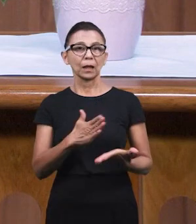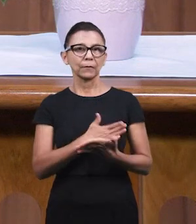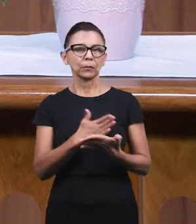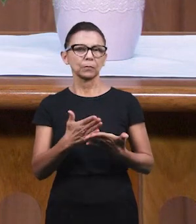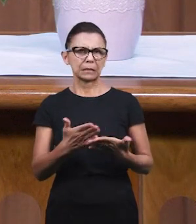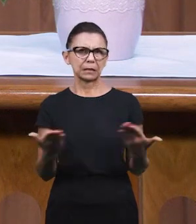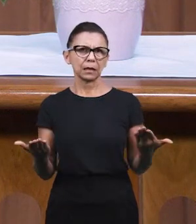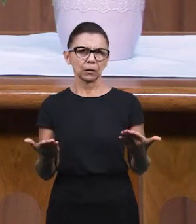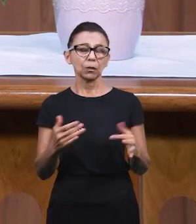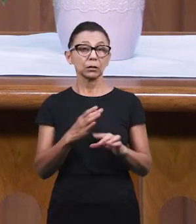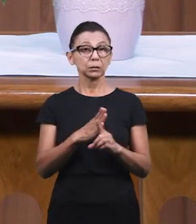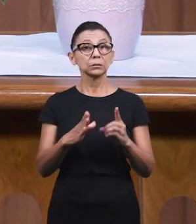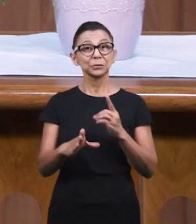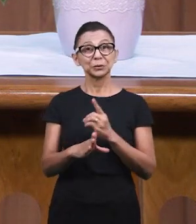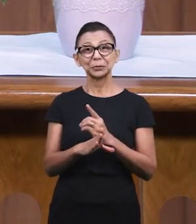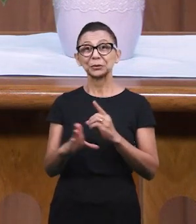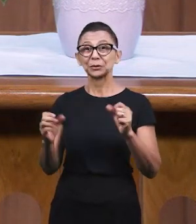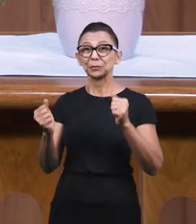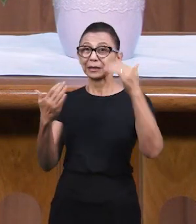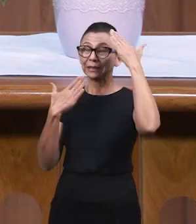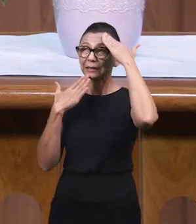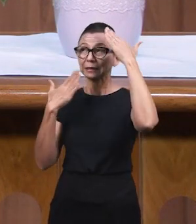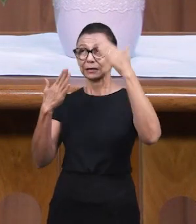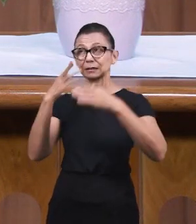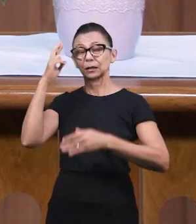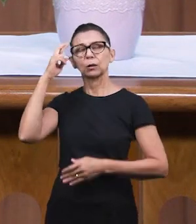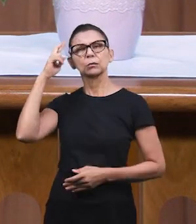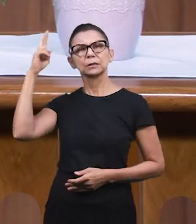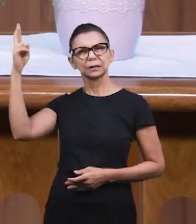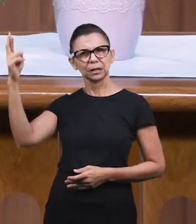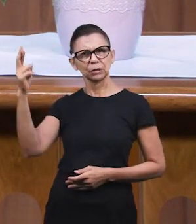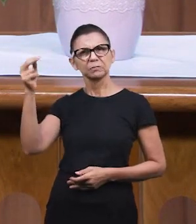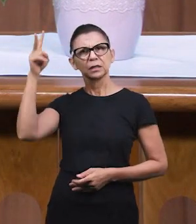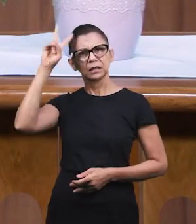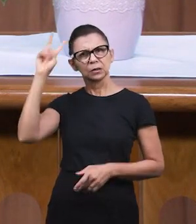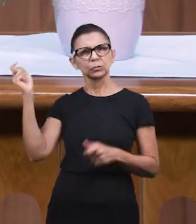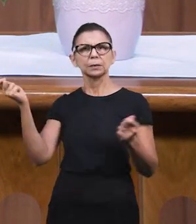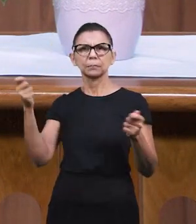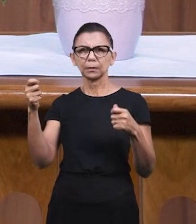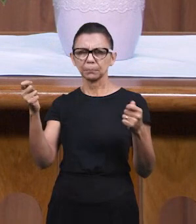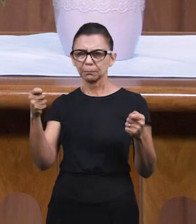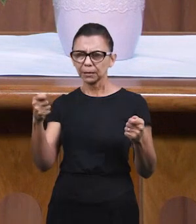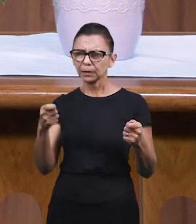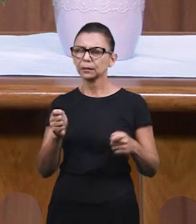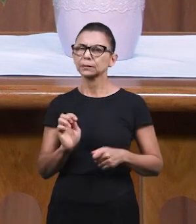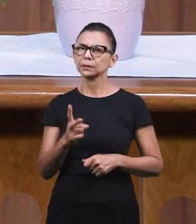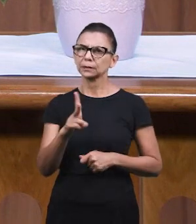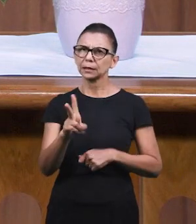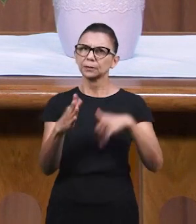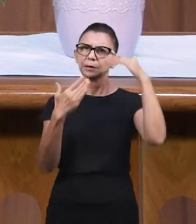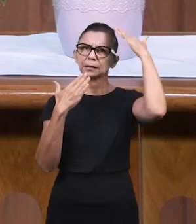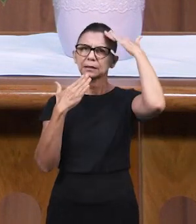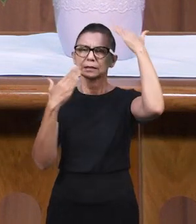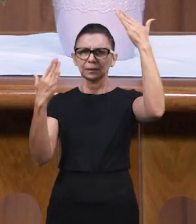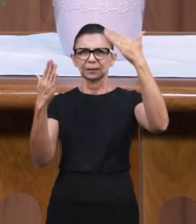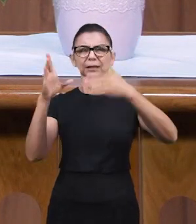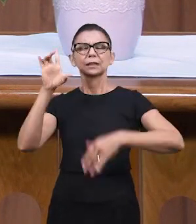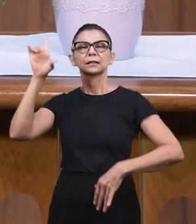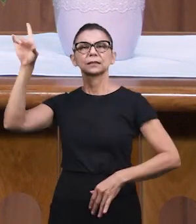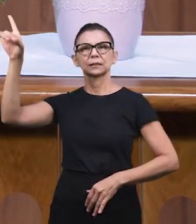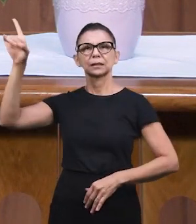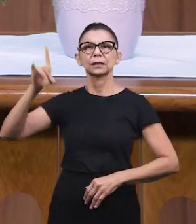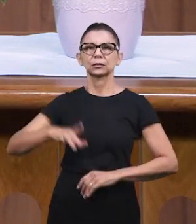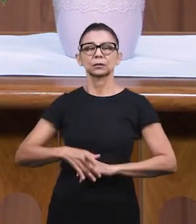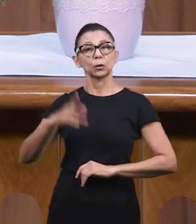начнем, возлюбленные, наше богослужение, служение прославления Господу. Каждый понедельник мы посвящаем